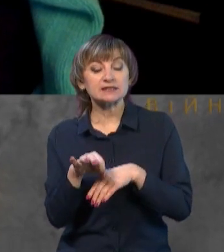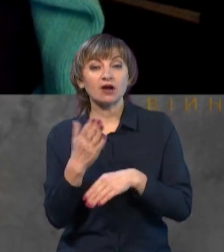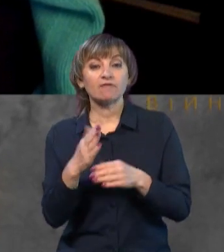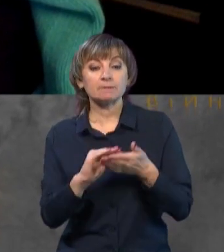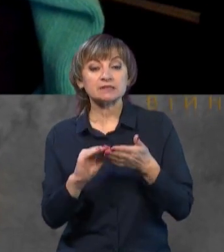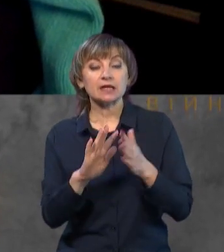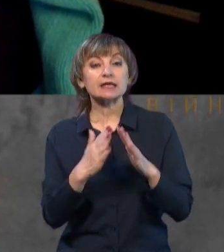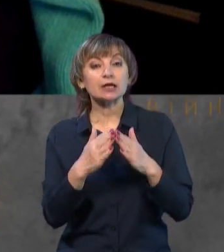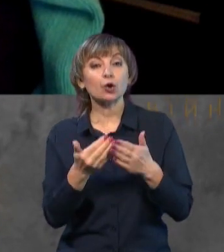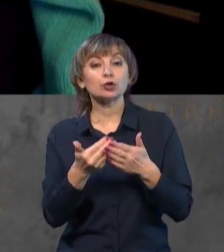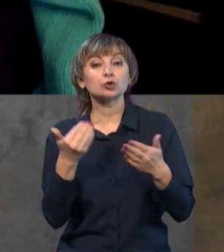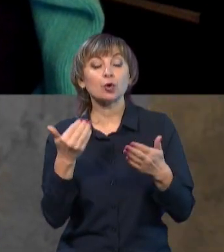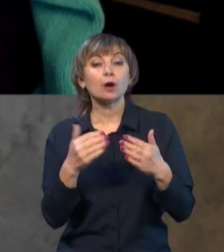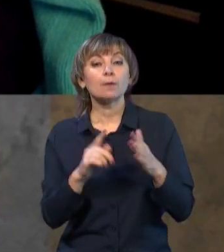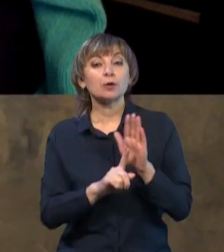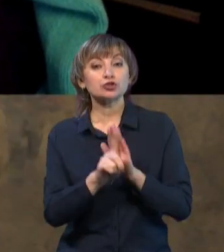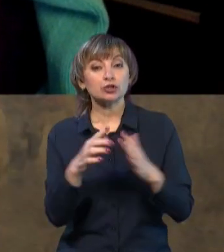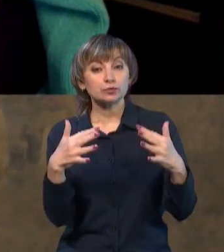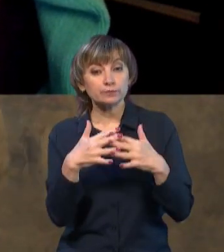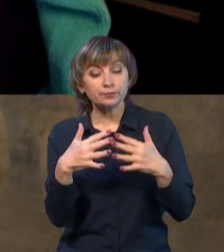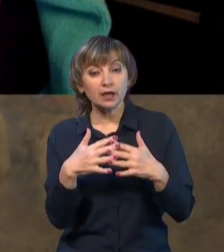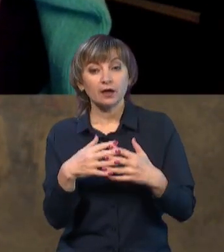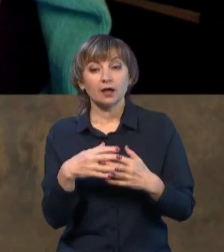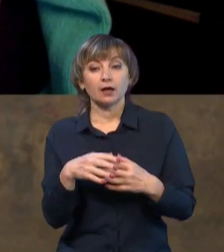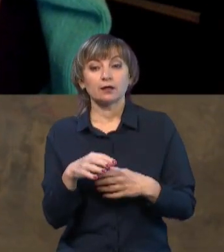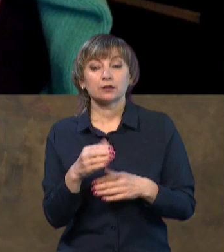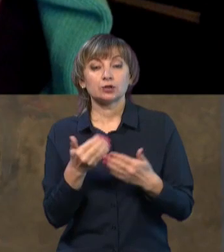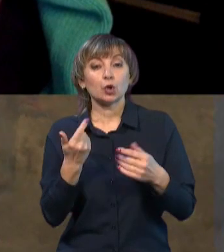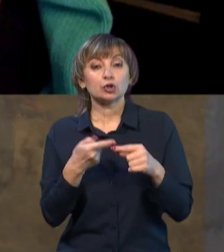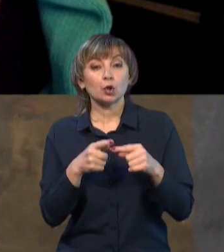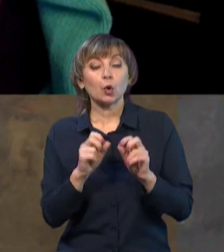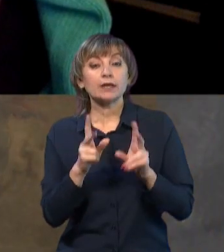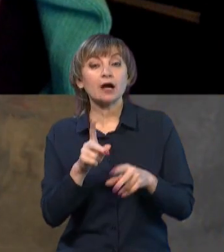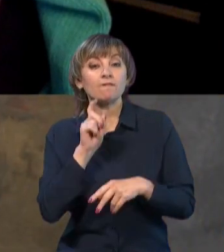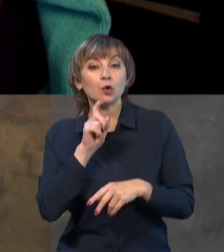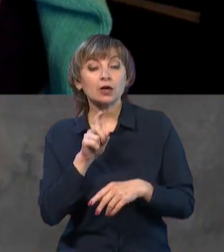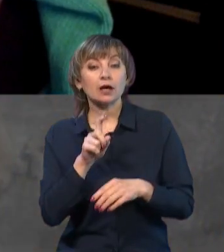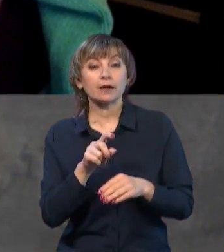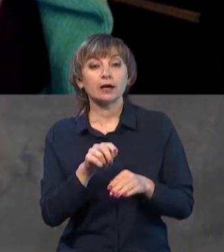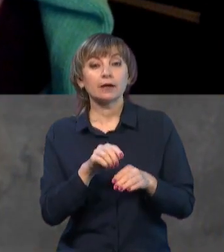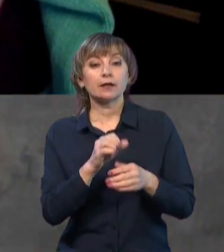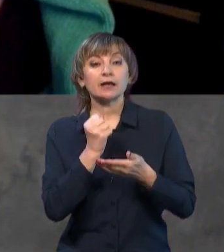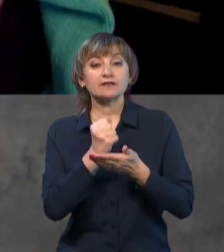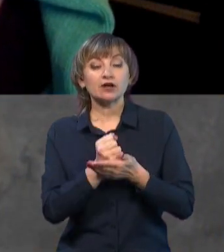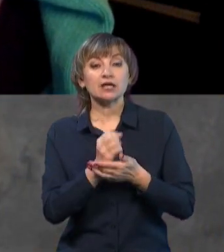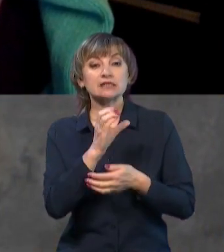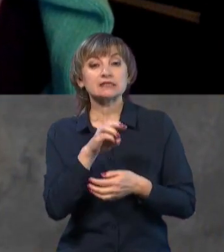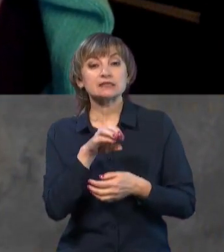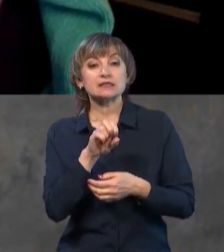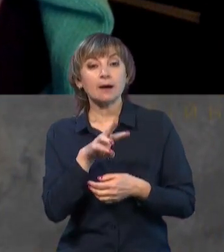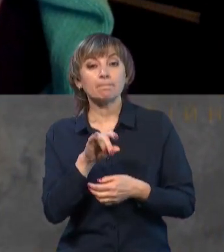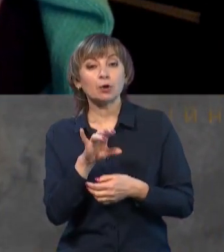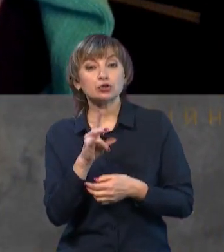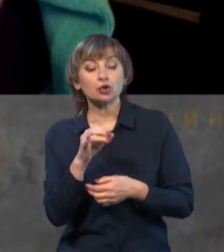до повномасштабного вторгнення. І, власне, до того, як в Україні ратифікували Стамбульську конвенцію.